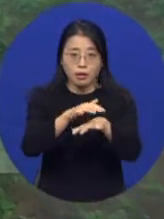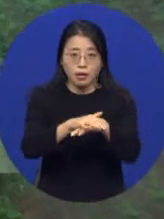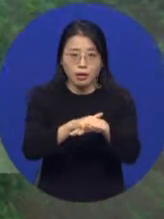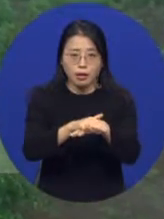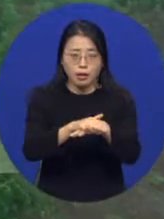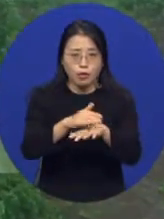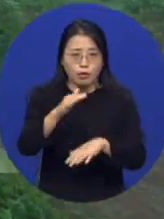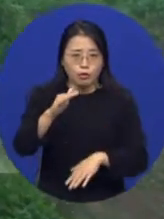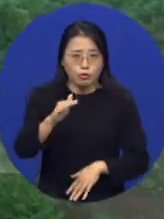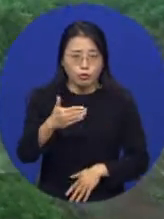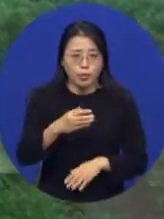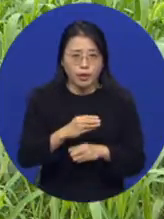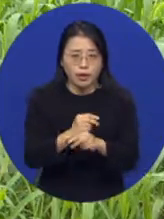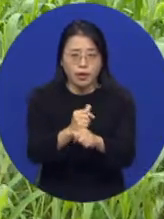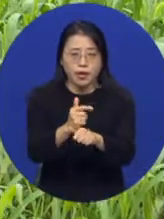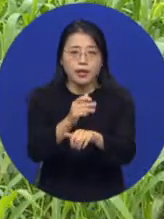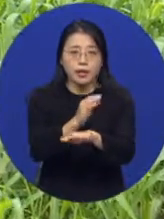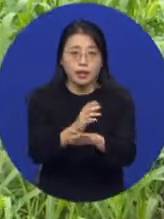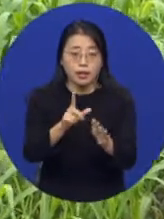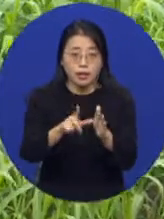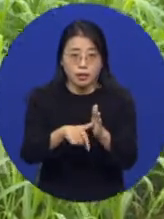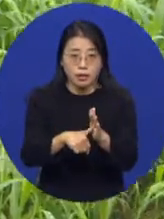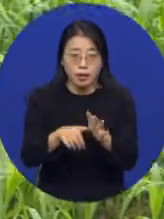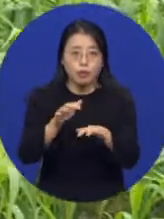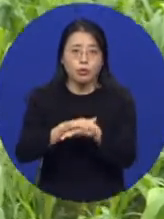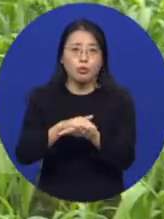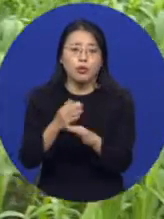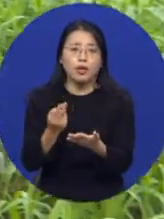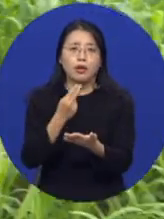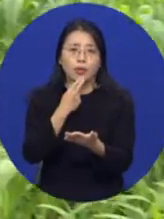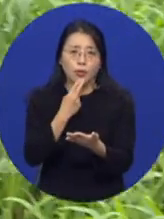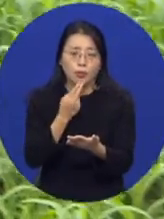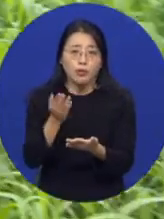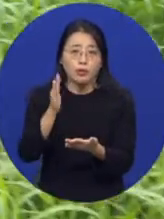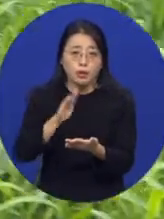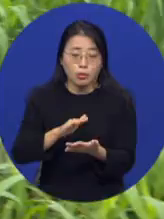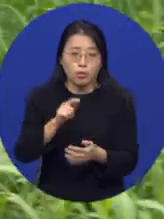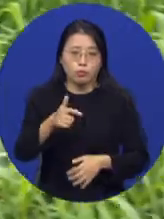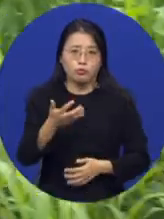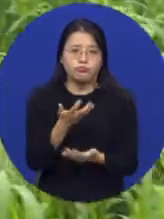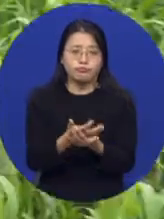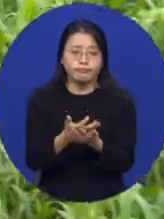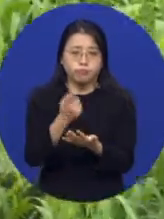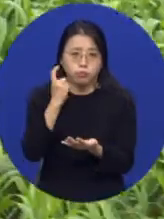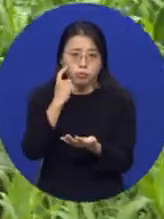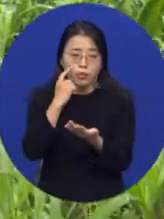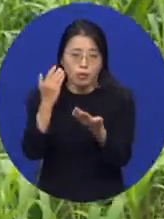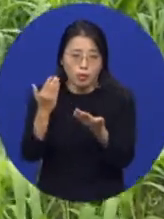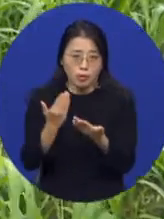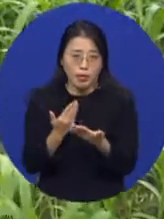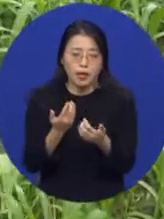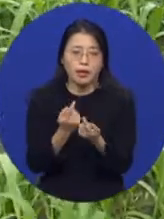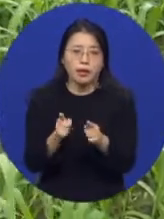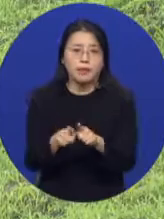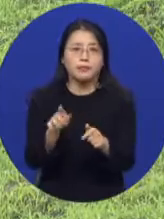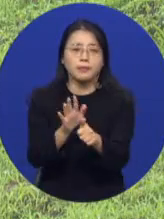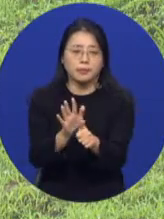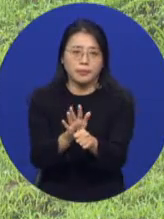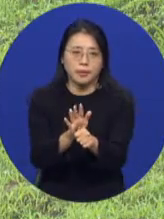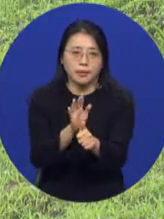900여 제곱미터를 사는 과정에서 농사를 짓지 않는데도 농지 취득 자격 증명을 받도록 공모했다는